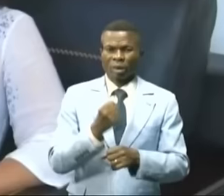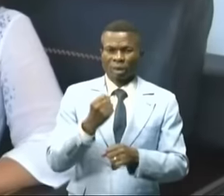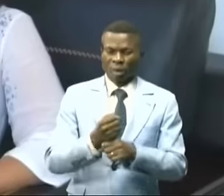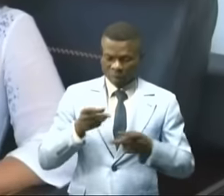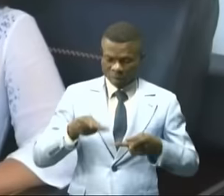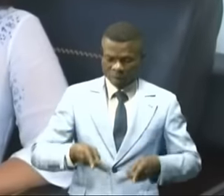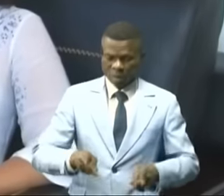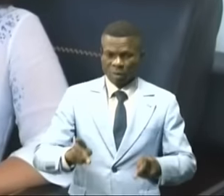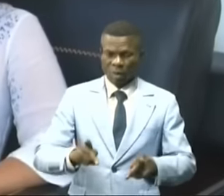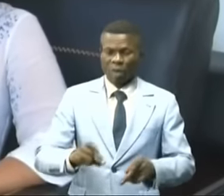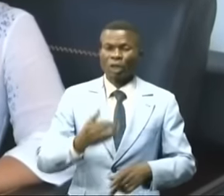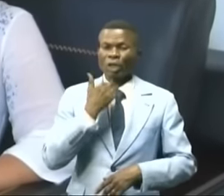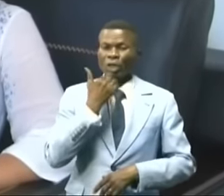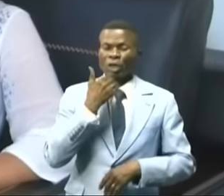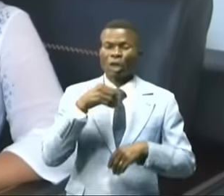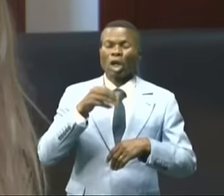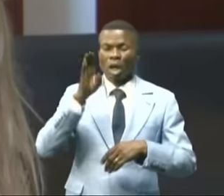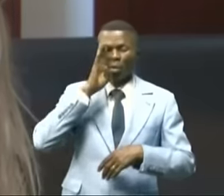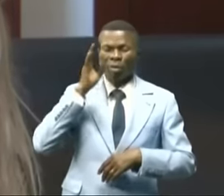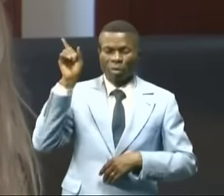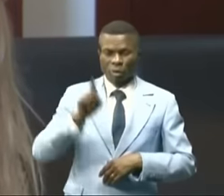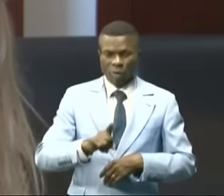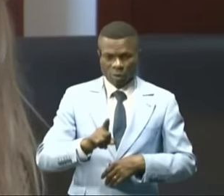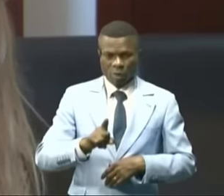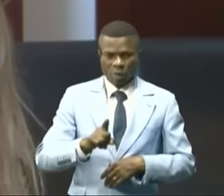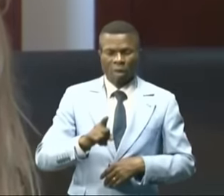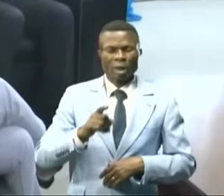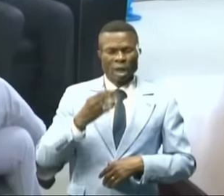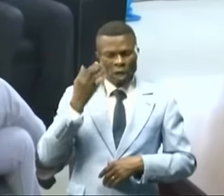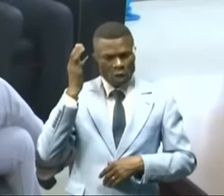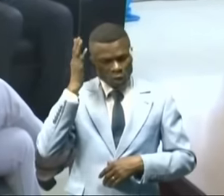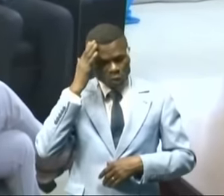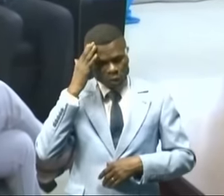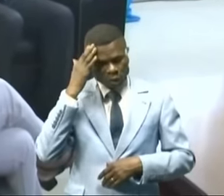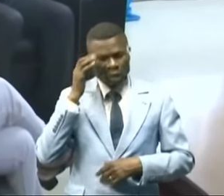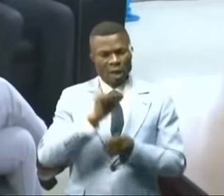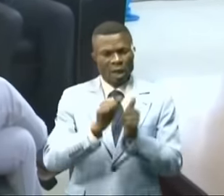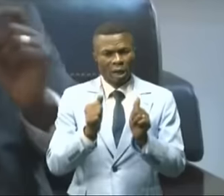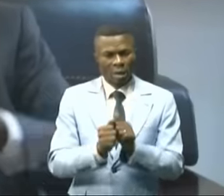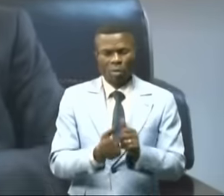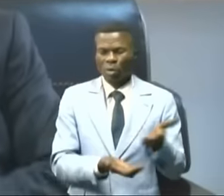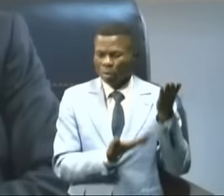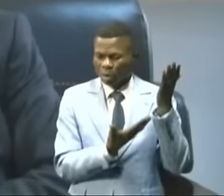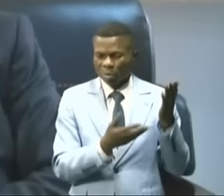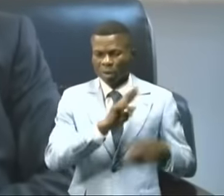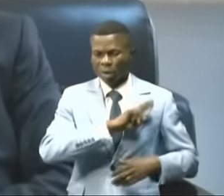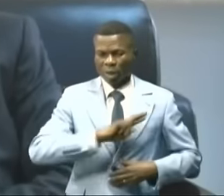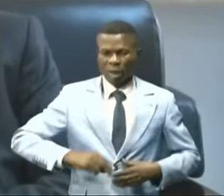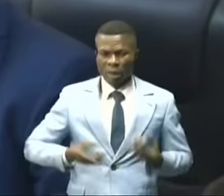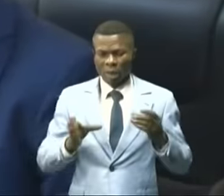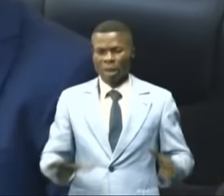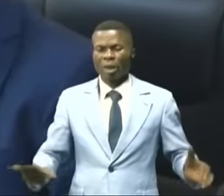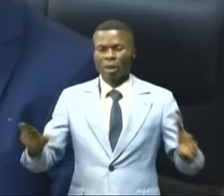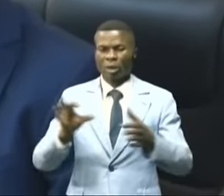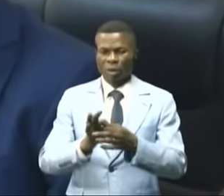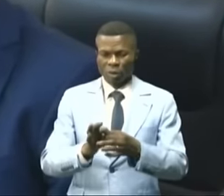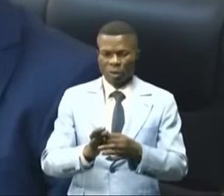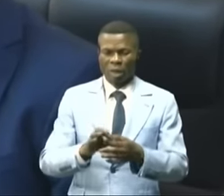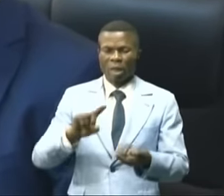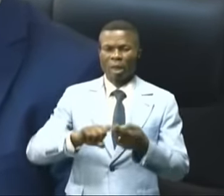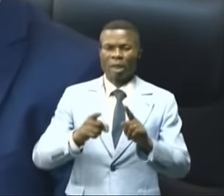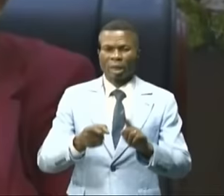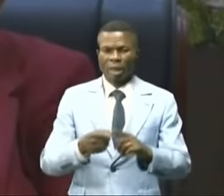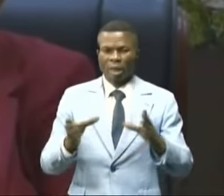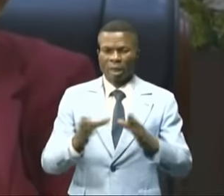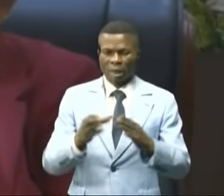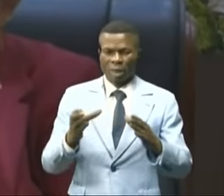aux opérateurs économiques belges de découvrir les opportunités qu'offre la RDC et aussi consolider leurs relations avec